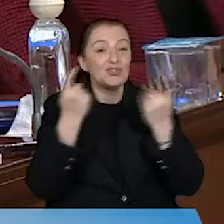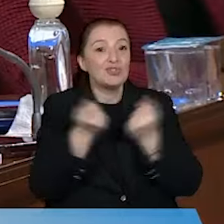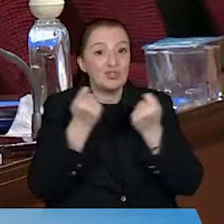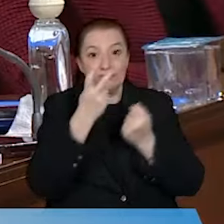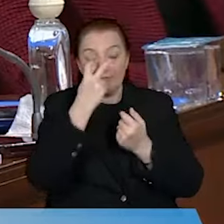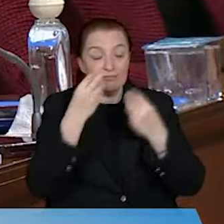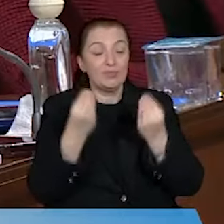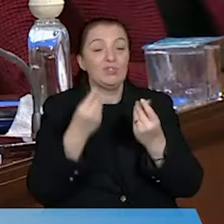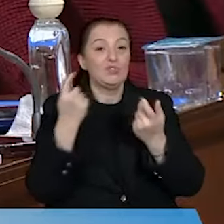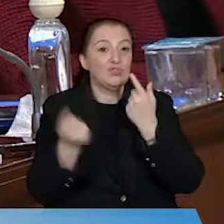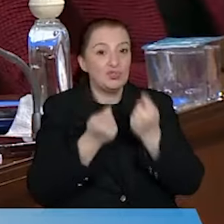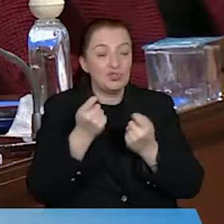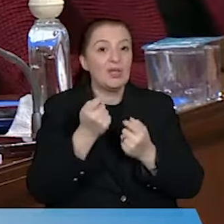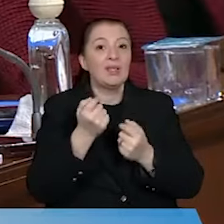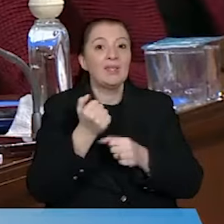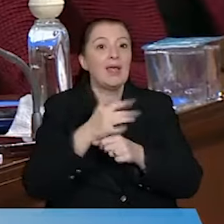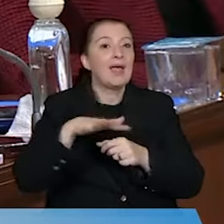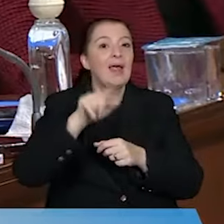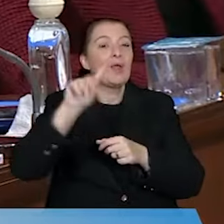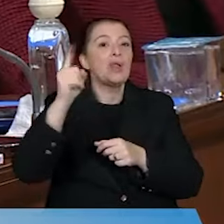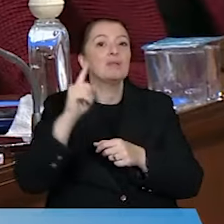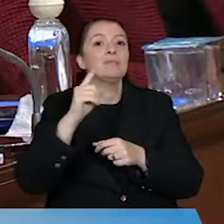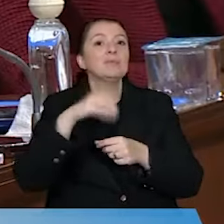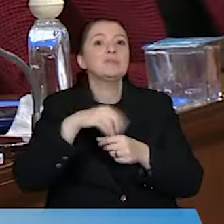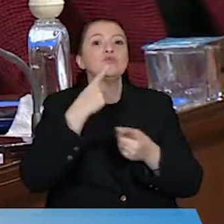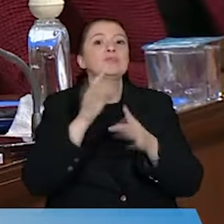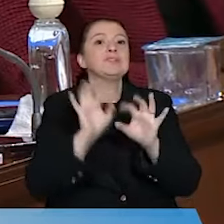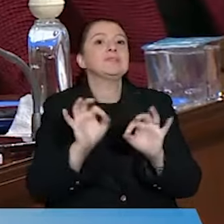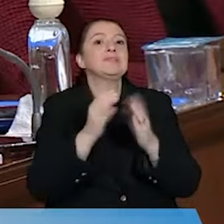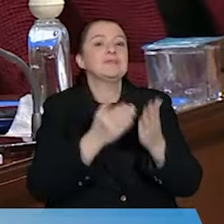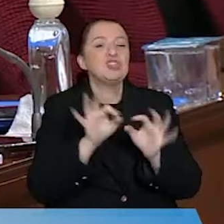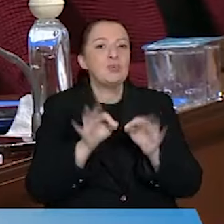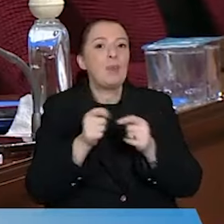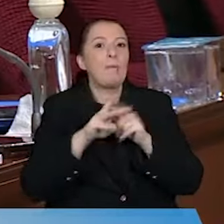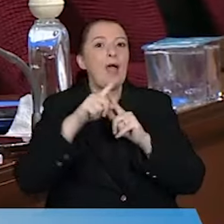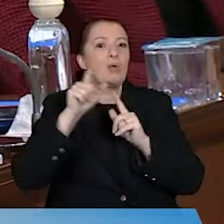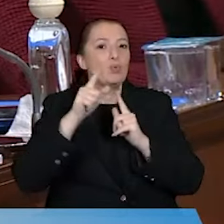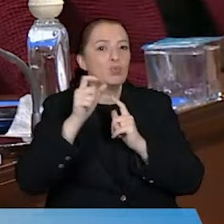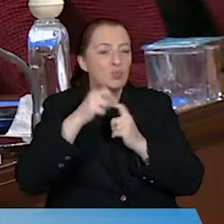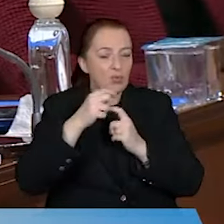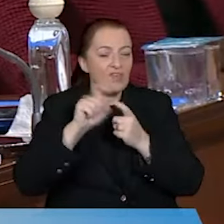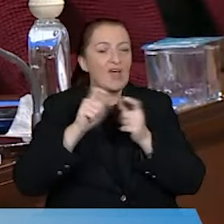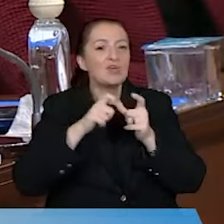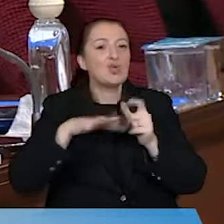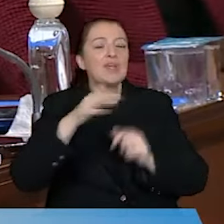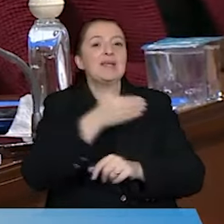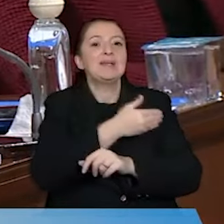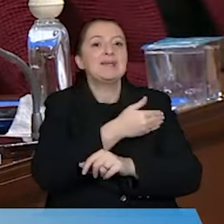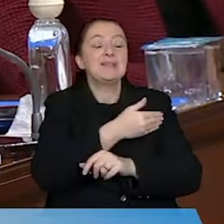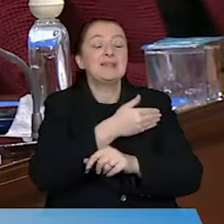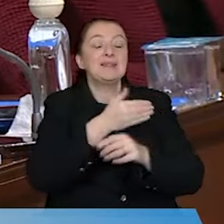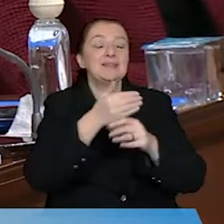çalışan genel müdürlerimize, yöneticilerimize hiç bahsetmedi. Mesela şu anda Beltullarımız ve sosyal hizmetteki